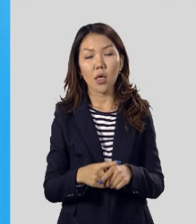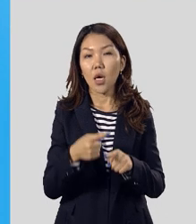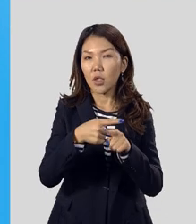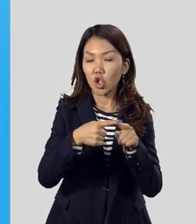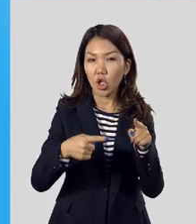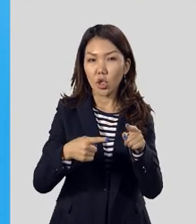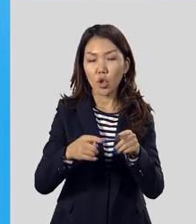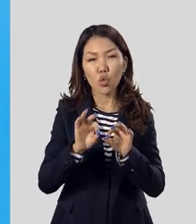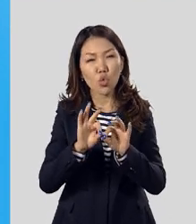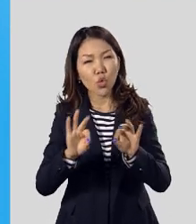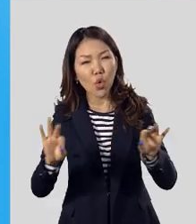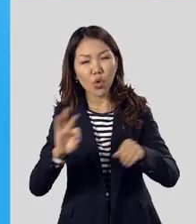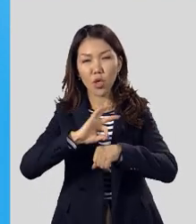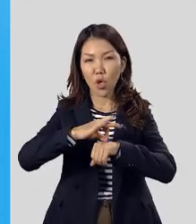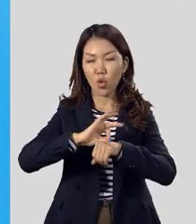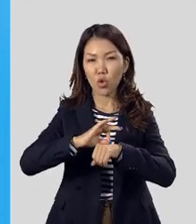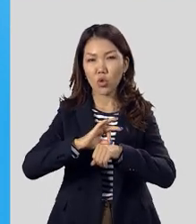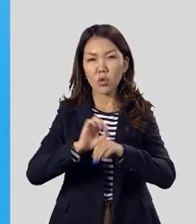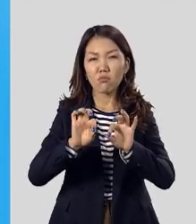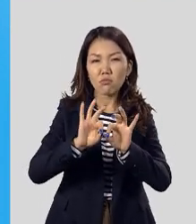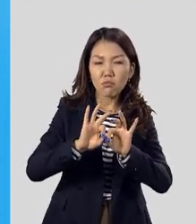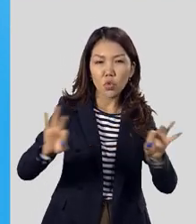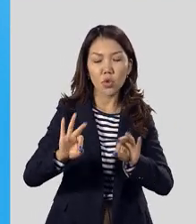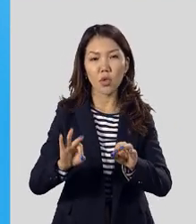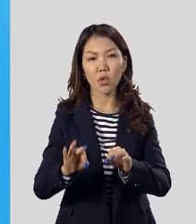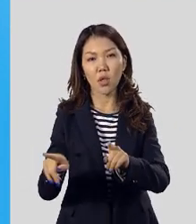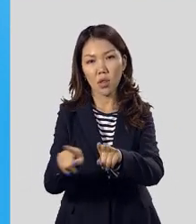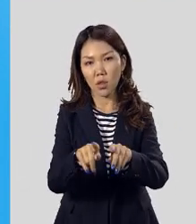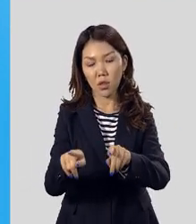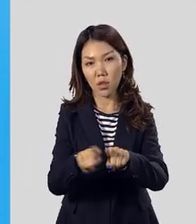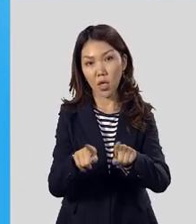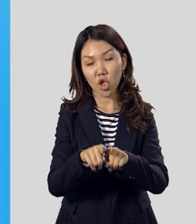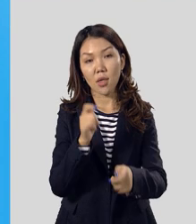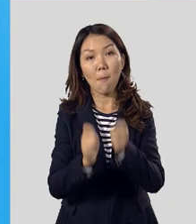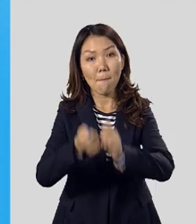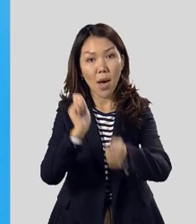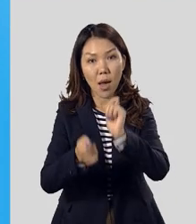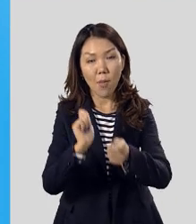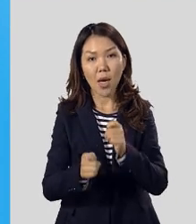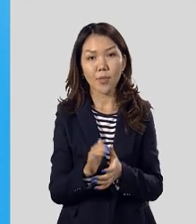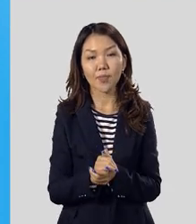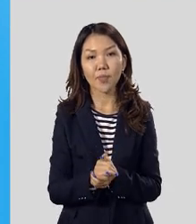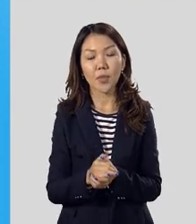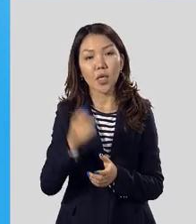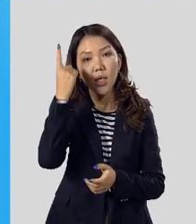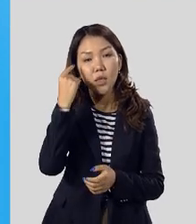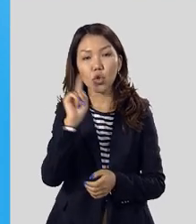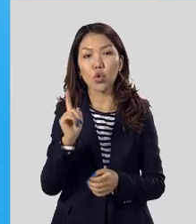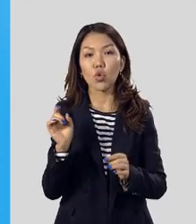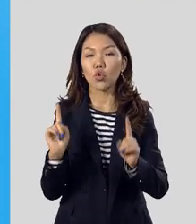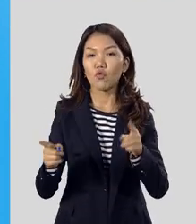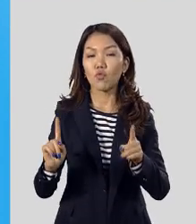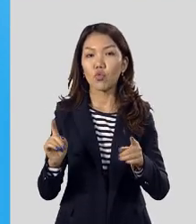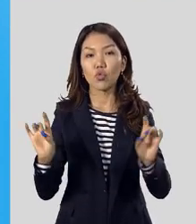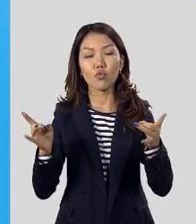кожи, туго натянутый, как на барабане. Известно, что звук может вызывать колебания. Например,